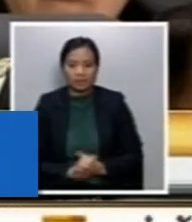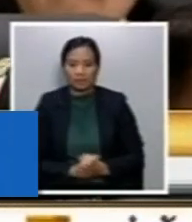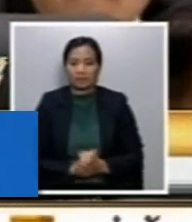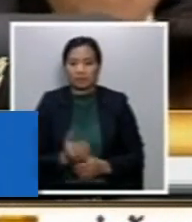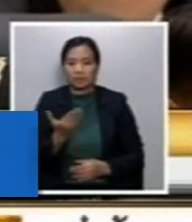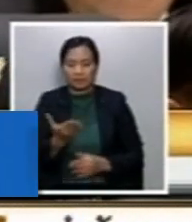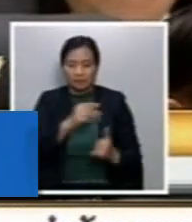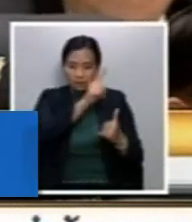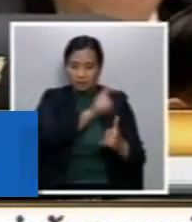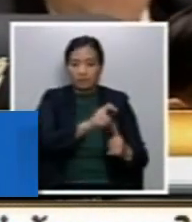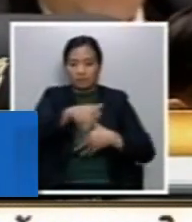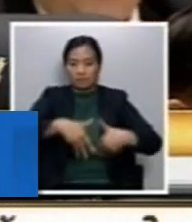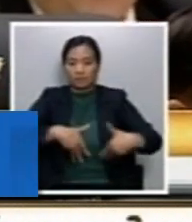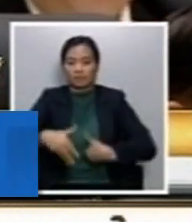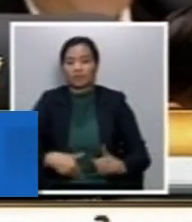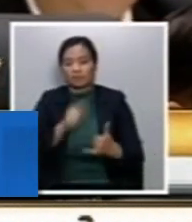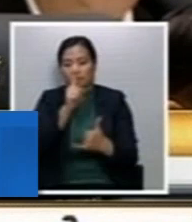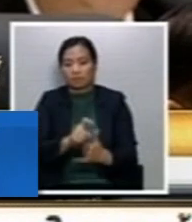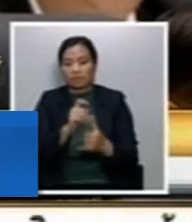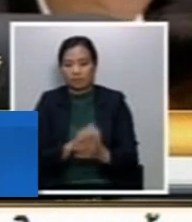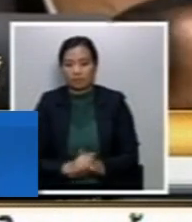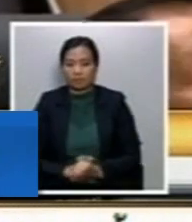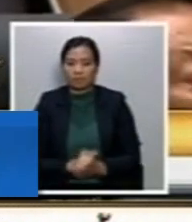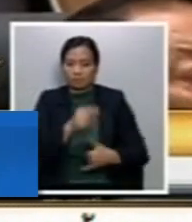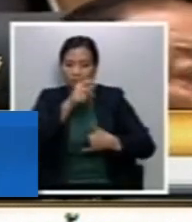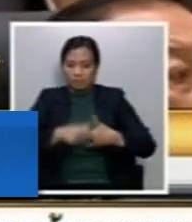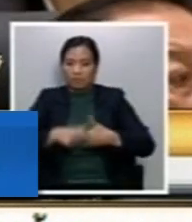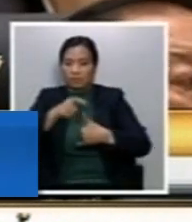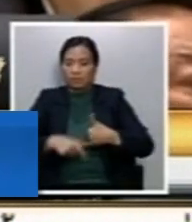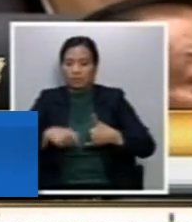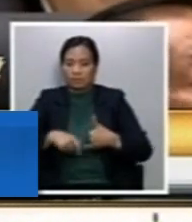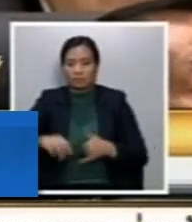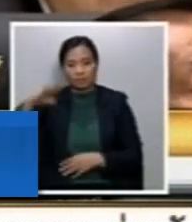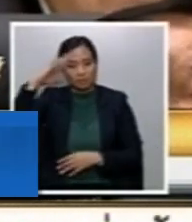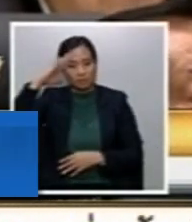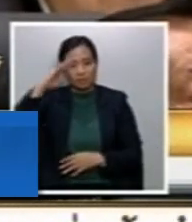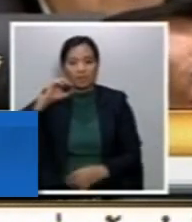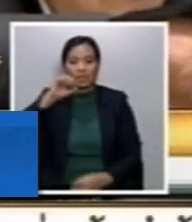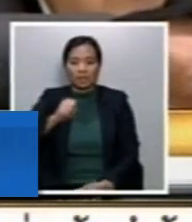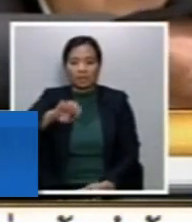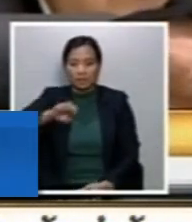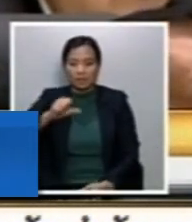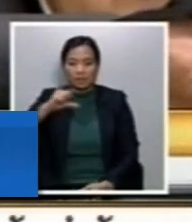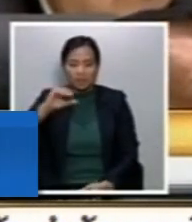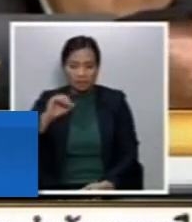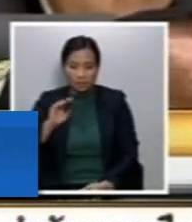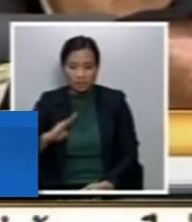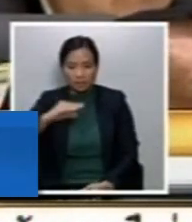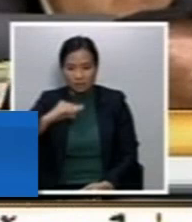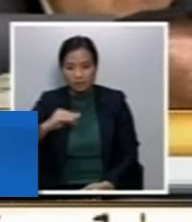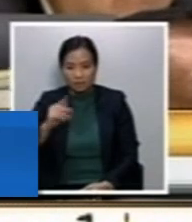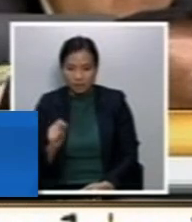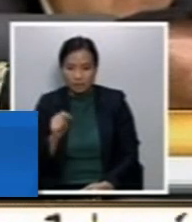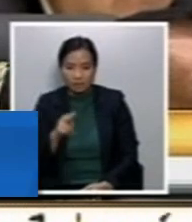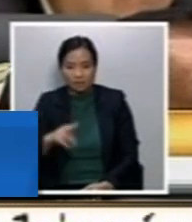เสียชีวิตของชาวบ้าน3คนนี่เป็นแค่การกระทำของนายทหารยศสิบโทท่านก็ทราบดีนะครับระดับนายทห